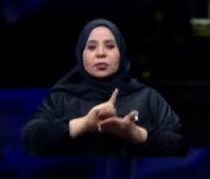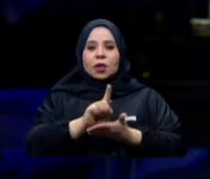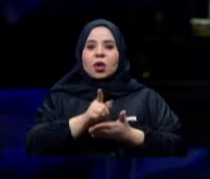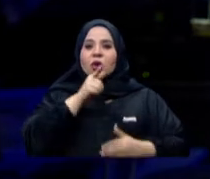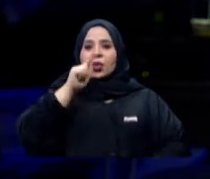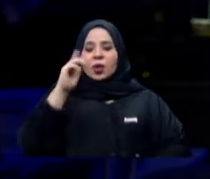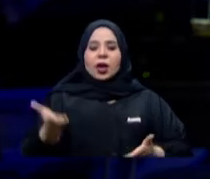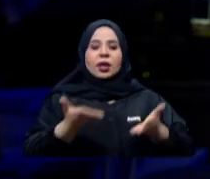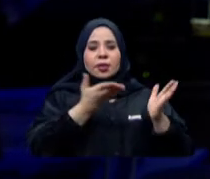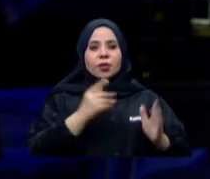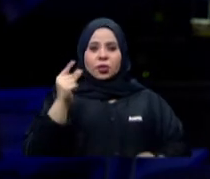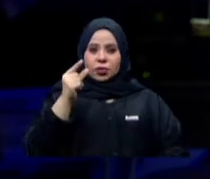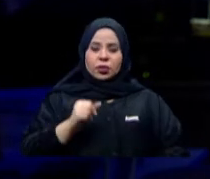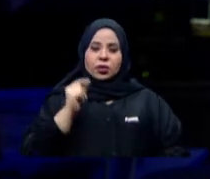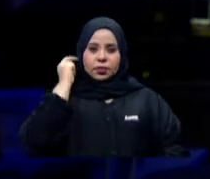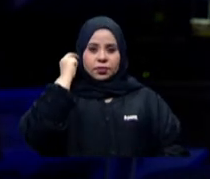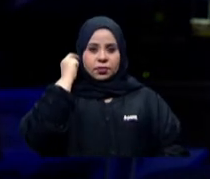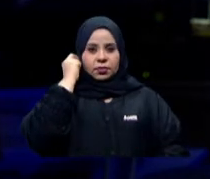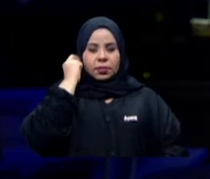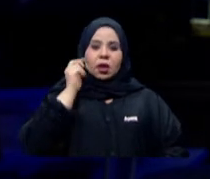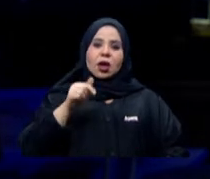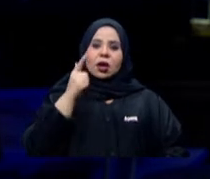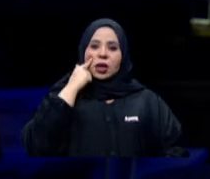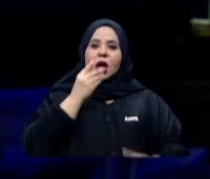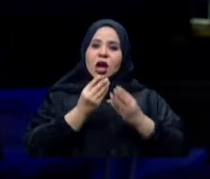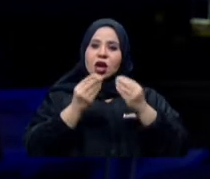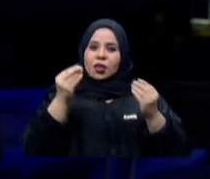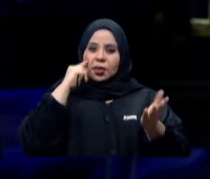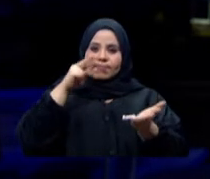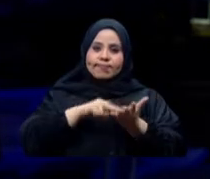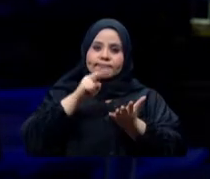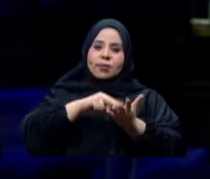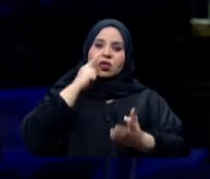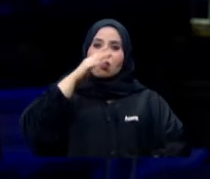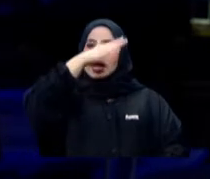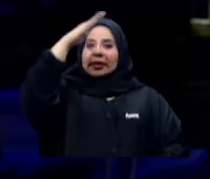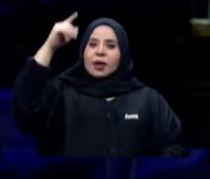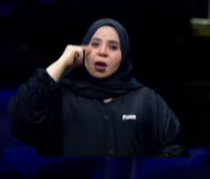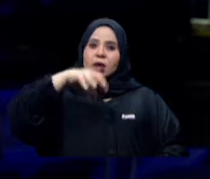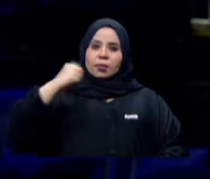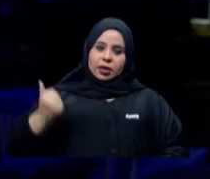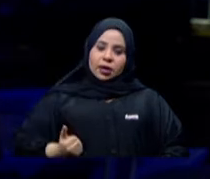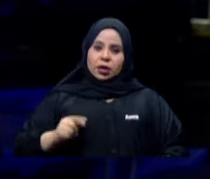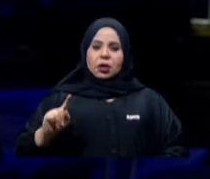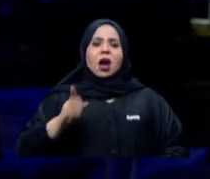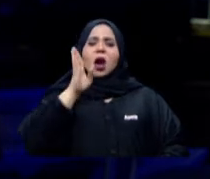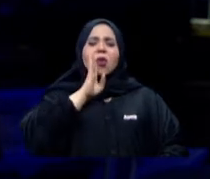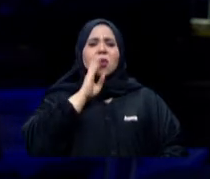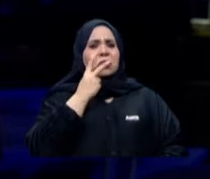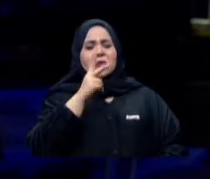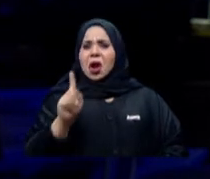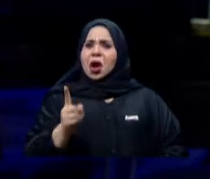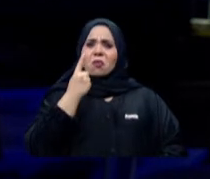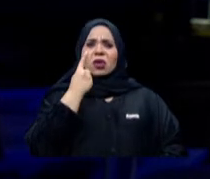وسلامة الأغذية. دكتور، بداية نرحب بك. مرور أسراب الجراد في سماء البحرين ليس أمر معتاد، فما هو السبب الذي